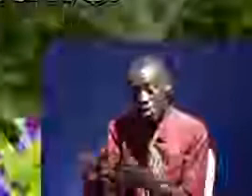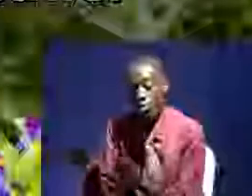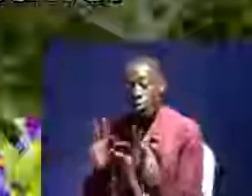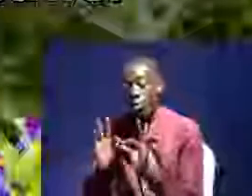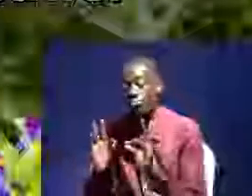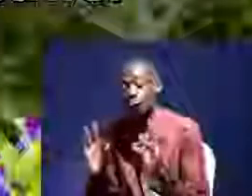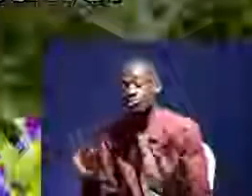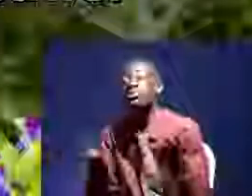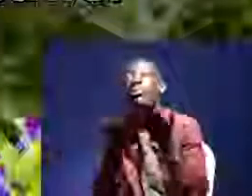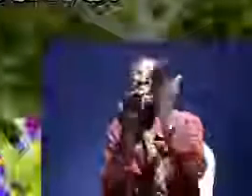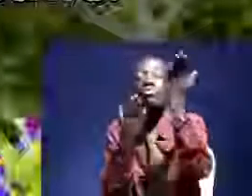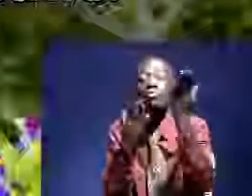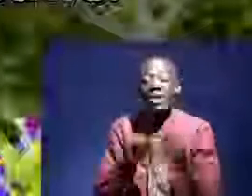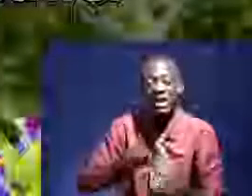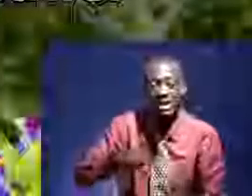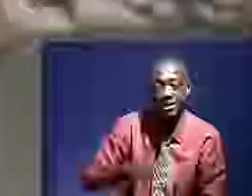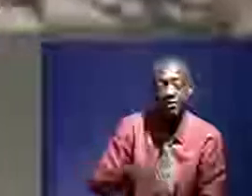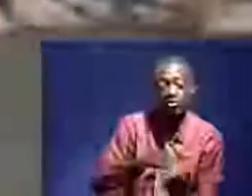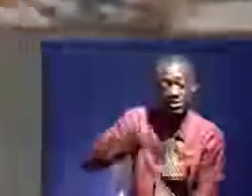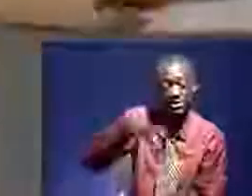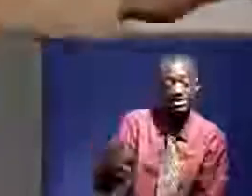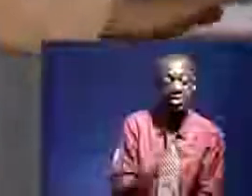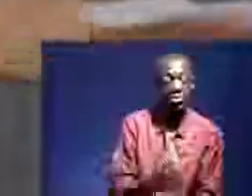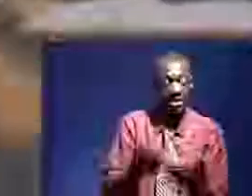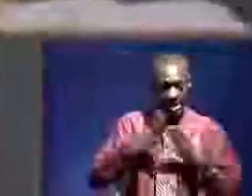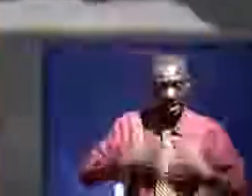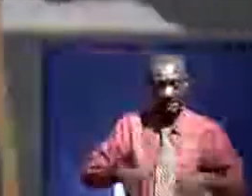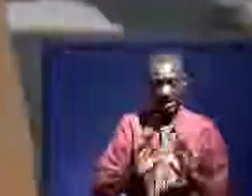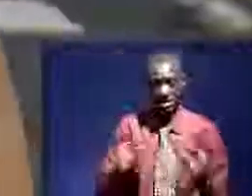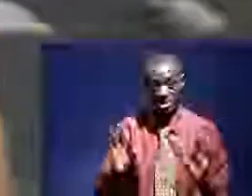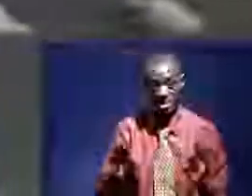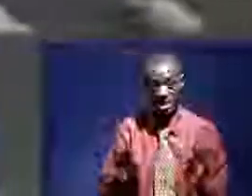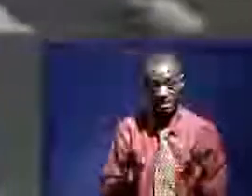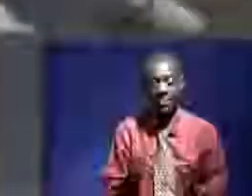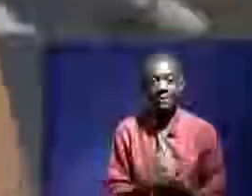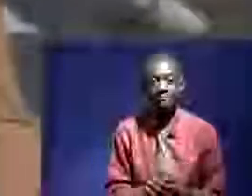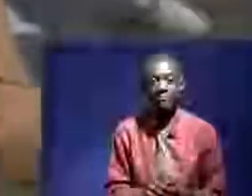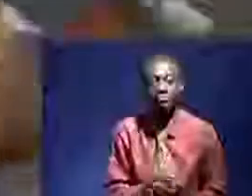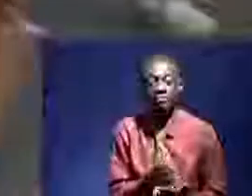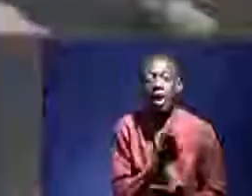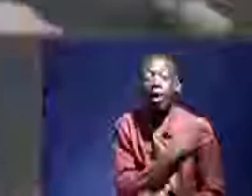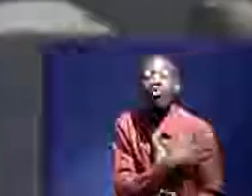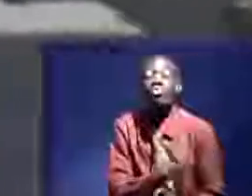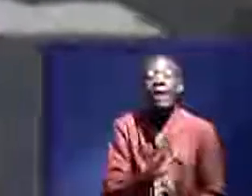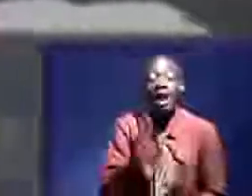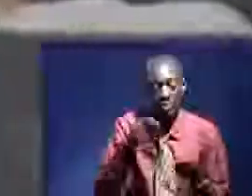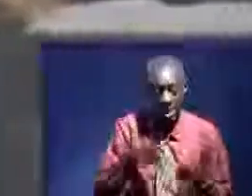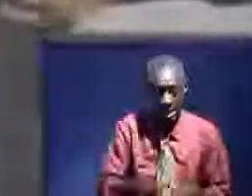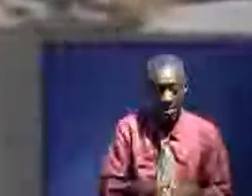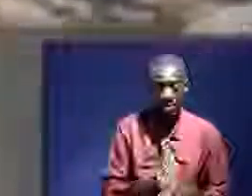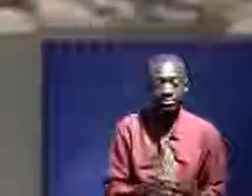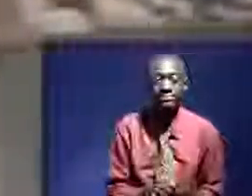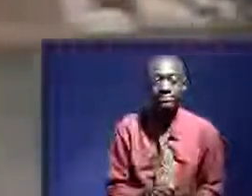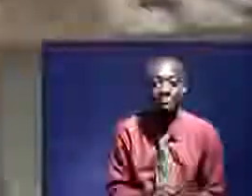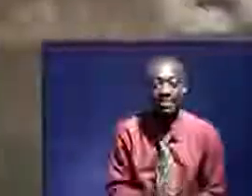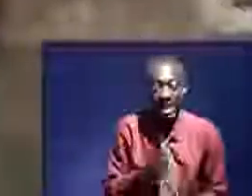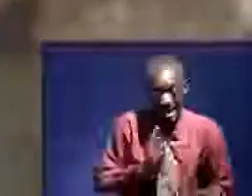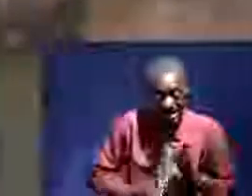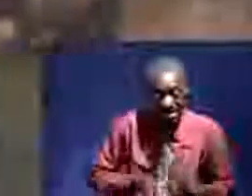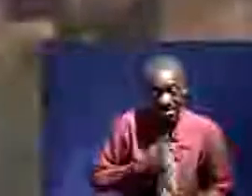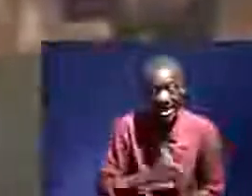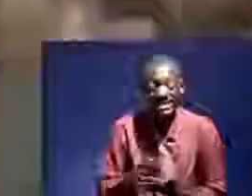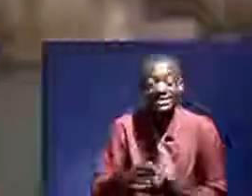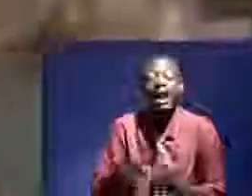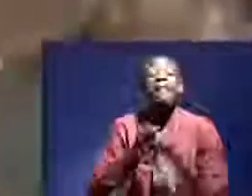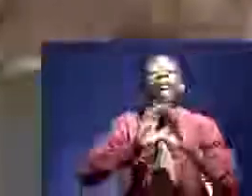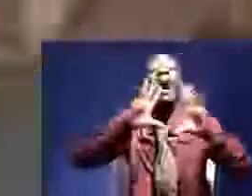be. Ndipo tutakapozidi kuwa na afya njema. So here's your prescription. Tiba yako ya leo. Walk in the sunshine. Tembea katika mwanga